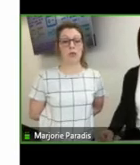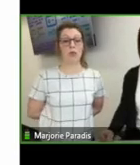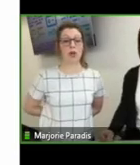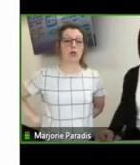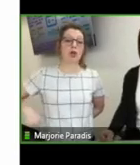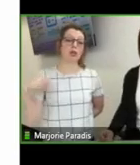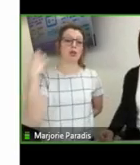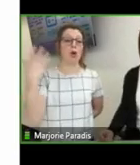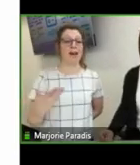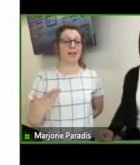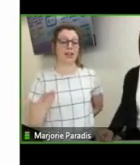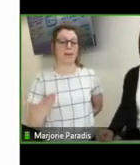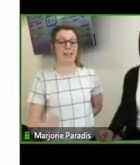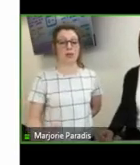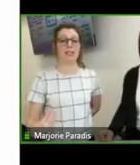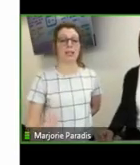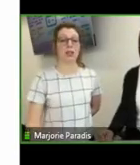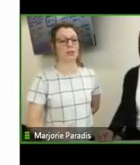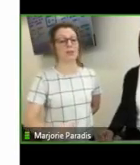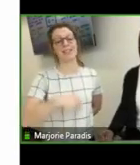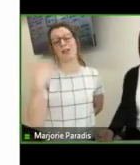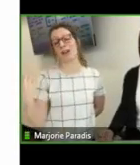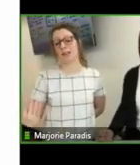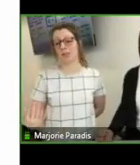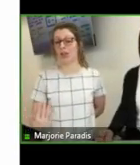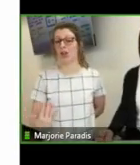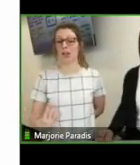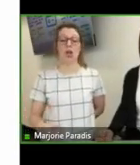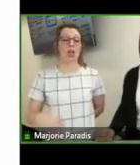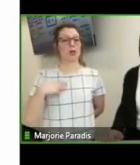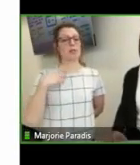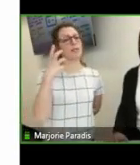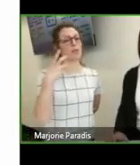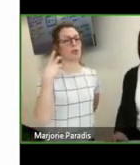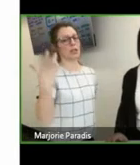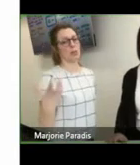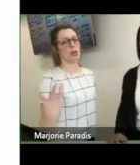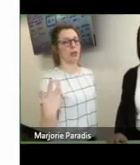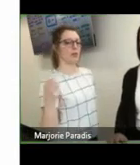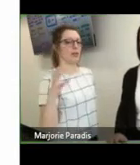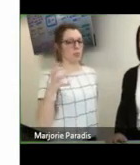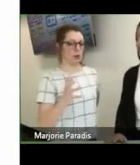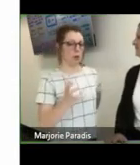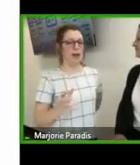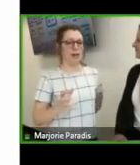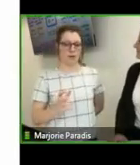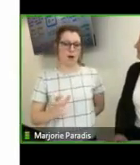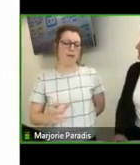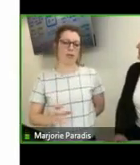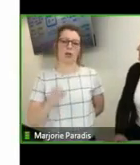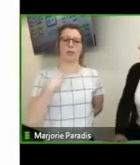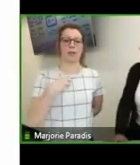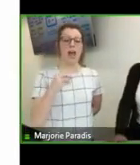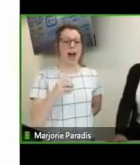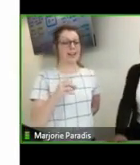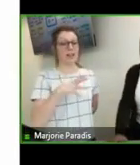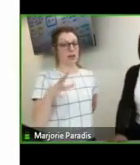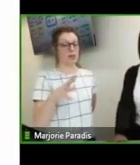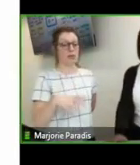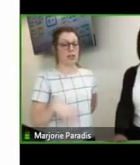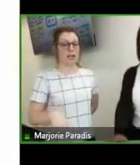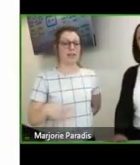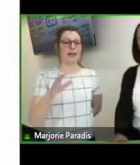s'appelle le pouvoir du code. Donc, on parle de l'application des algorithmes, des différents types d'algorithmes. Donc, si ça vous a interpellé ou vous n'êtes pas trop à l'aise encore avec le concept,